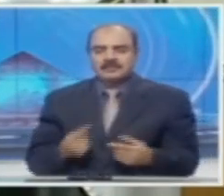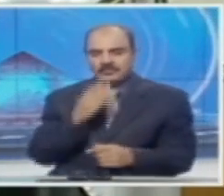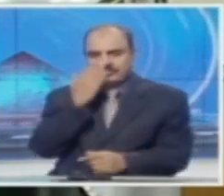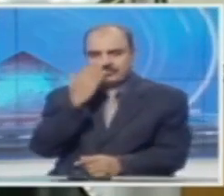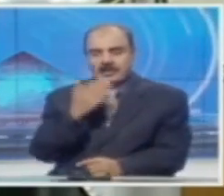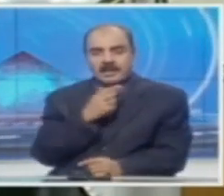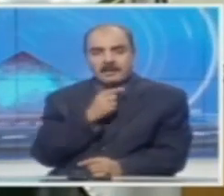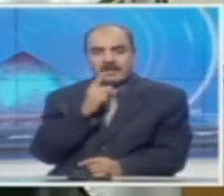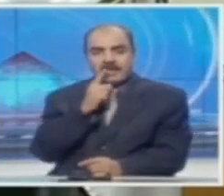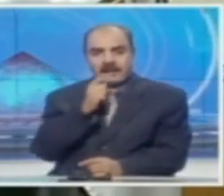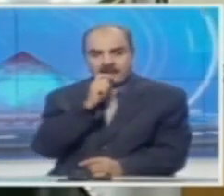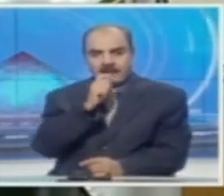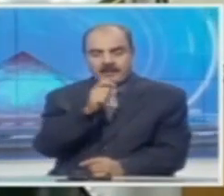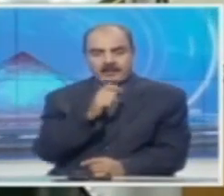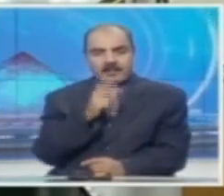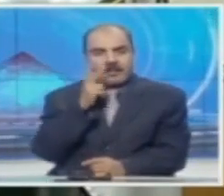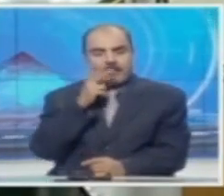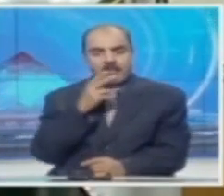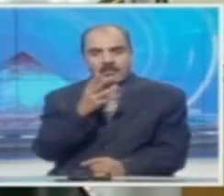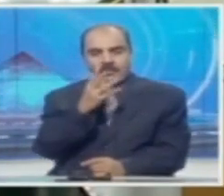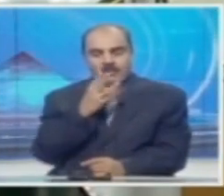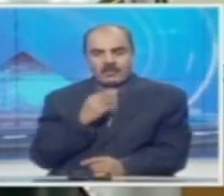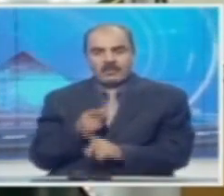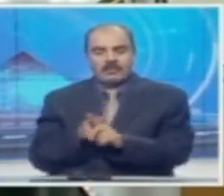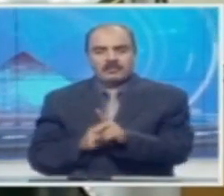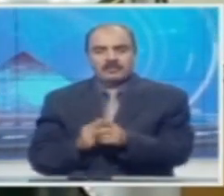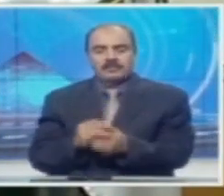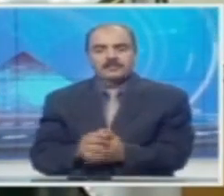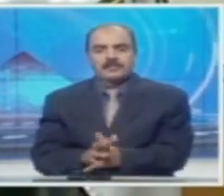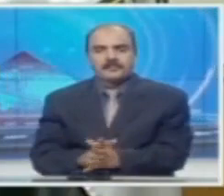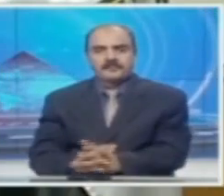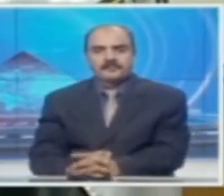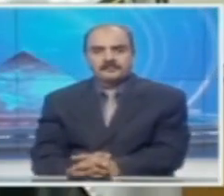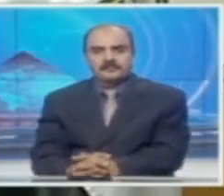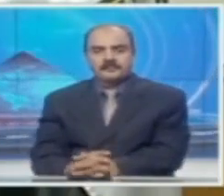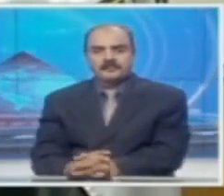جزيلا مراسلة أخبار مصر إلى مجلس الوزراء إيمان التوني.